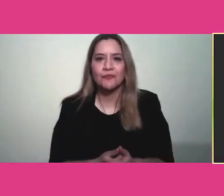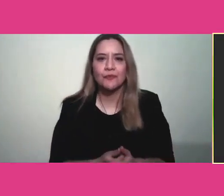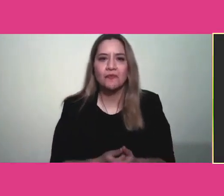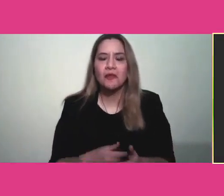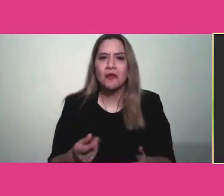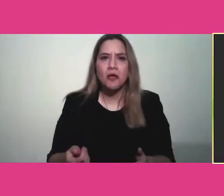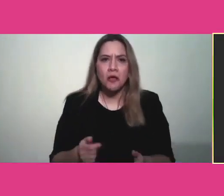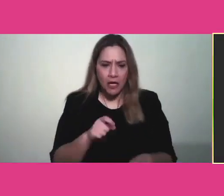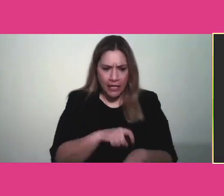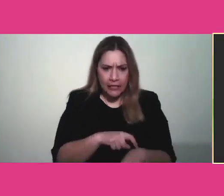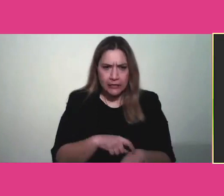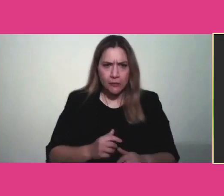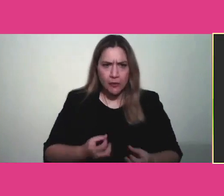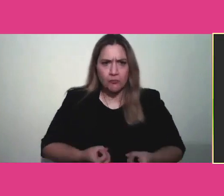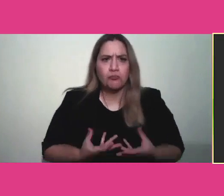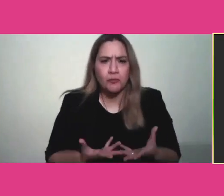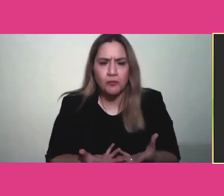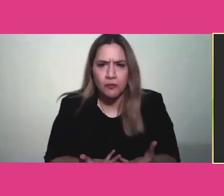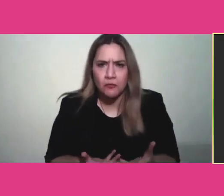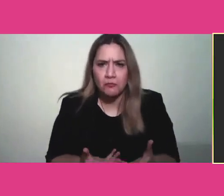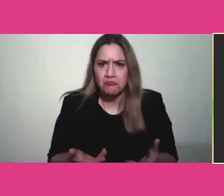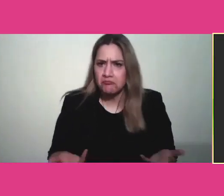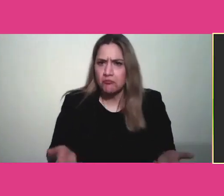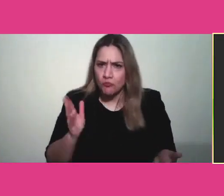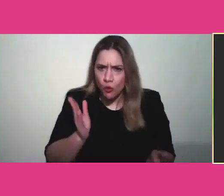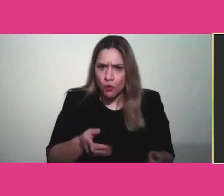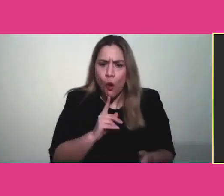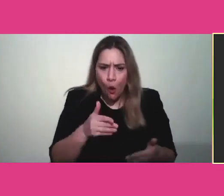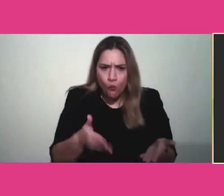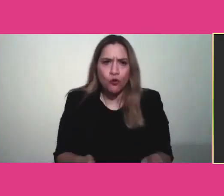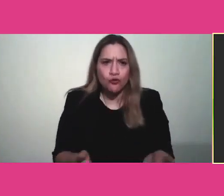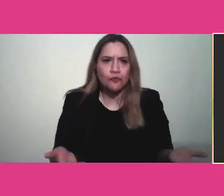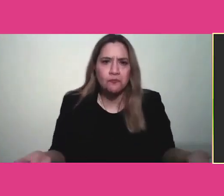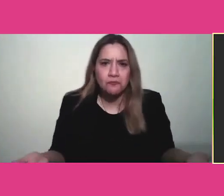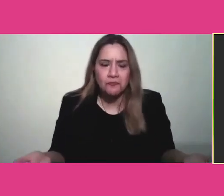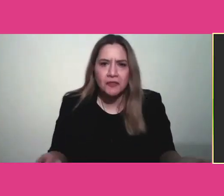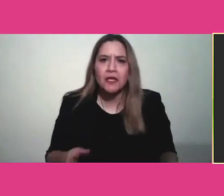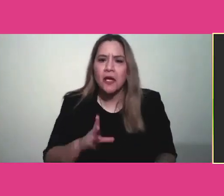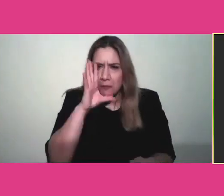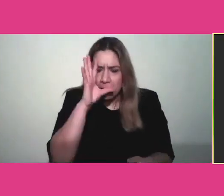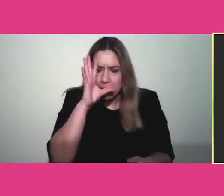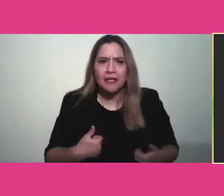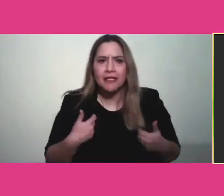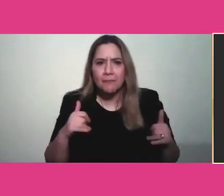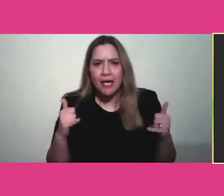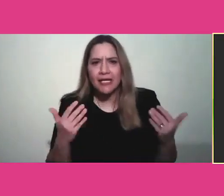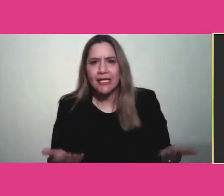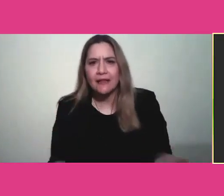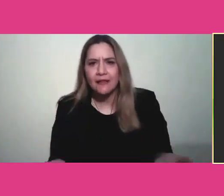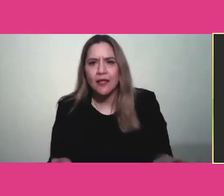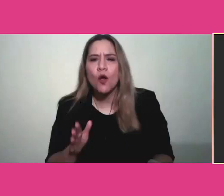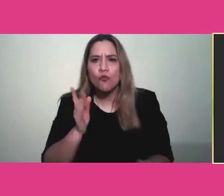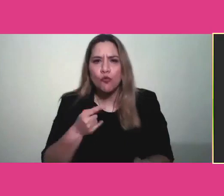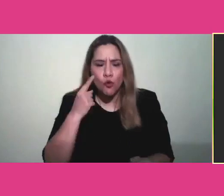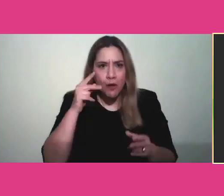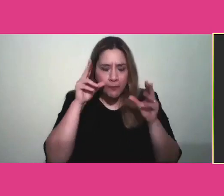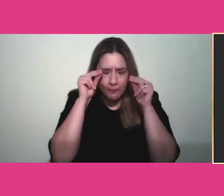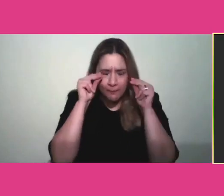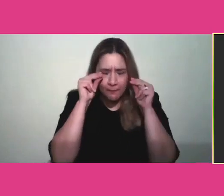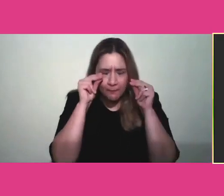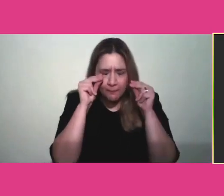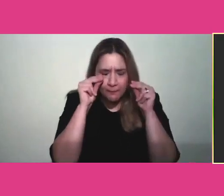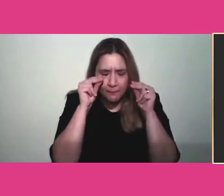αυτοσχέδιο. Μπορούμε να κάνουμε πάρα πολλά πράγματα με το παιχνίδι, όπως και αυτή τη στιγμή. Ένα παιχνίδι επί της ουσίας, μπορούμε να κλείσουμε τα μάτια μας και